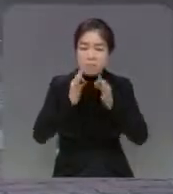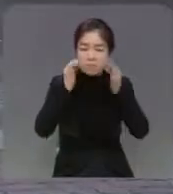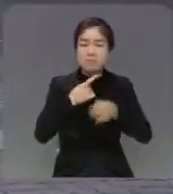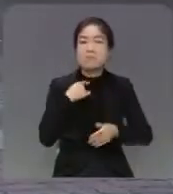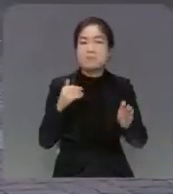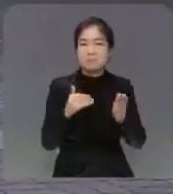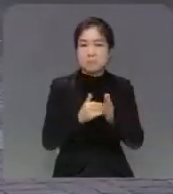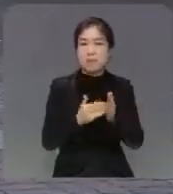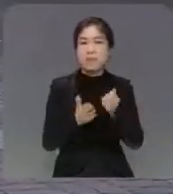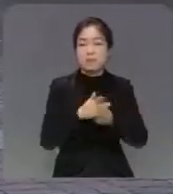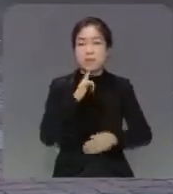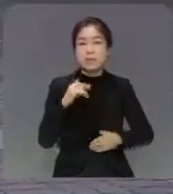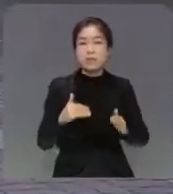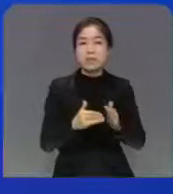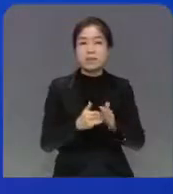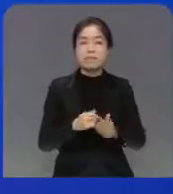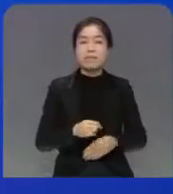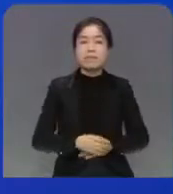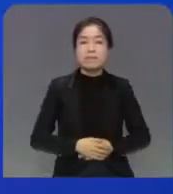설명했습니다.